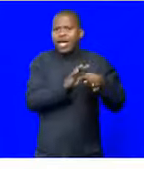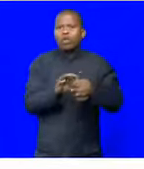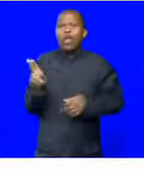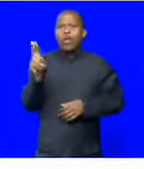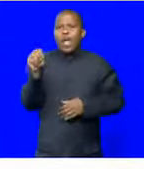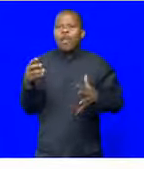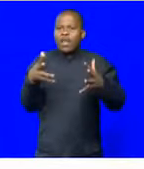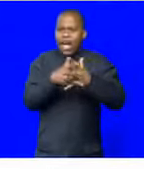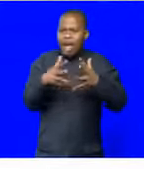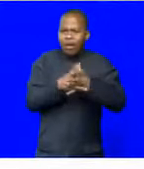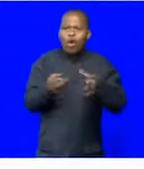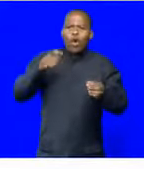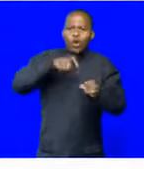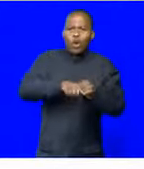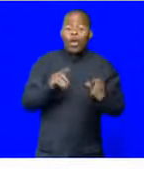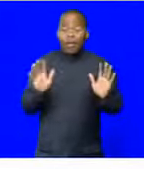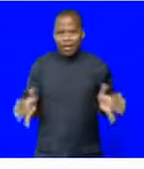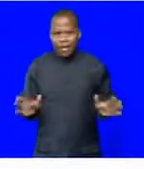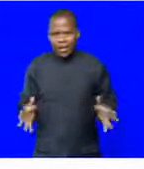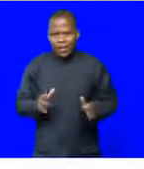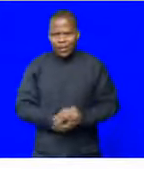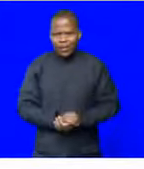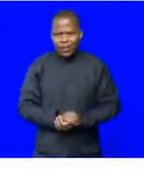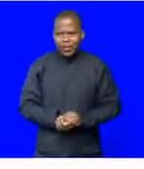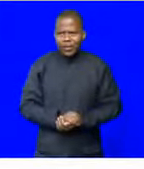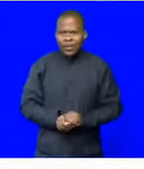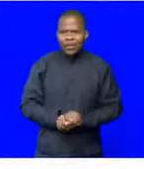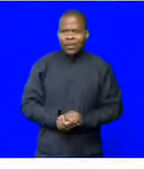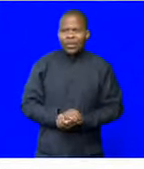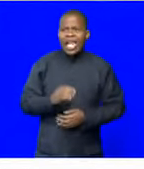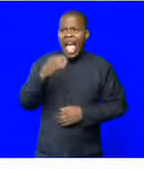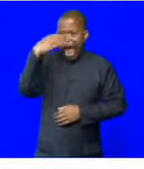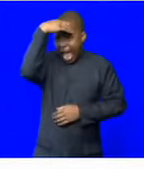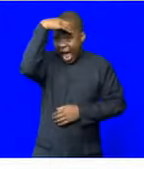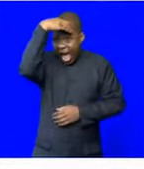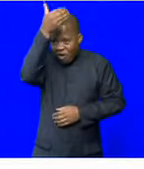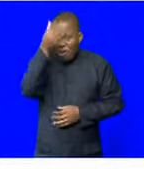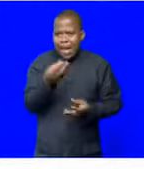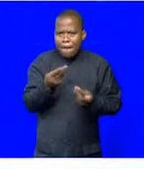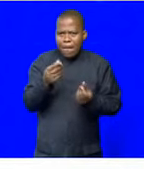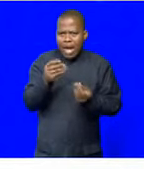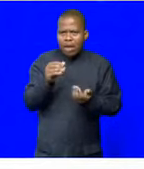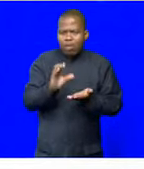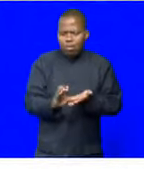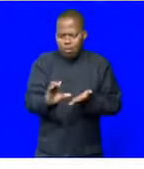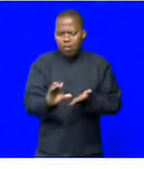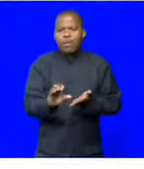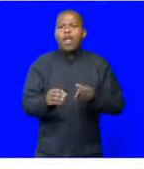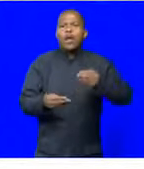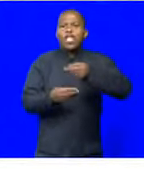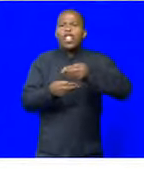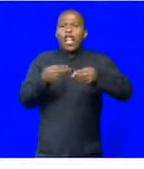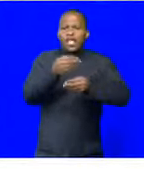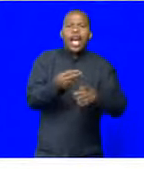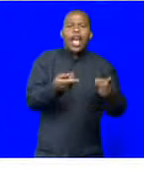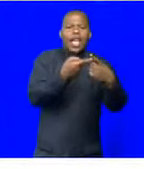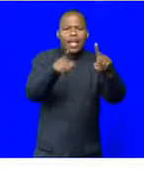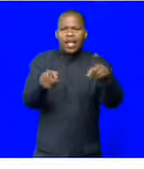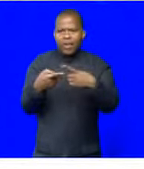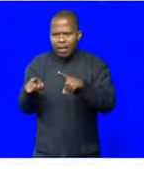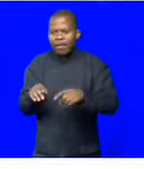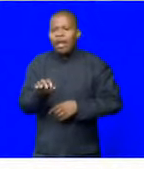umhlangano wabaholi bemave yakamhlaba. Hulumende sewufake imali elinganiselwayo etikhithini letelishumi emalangeni